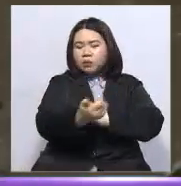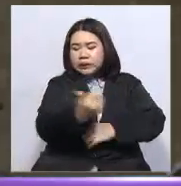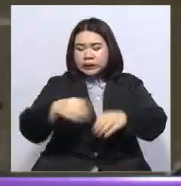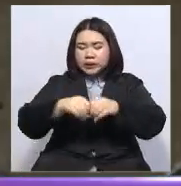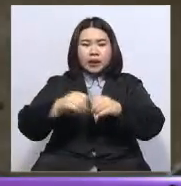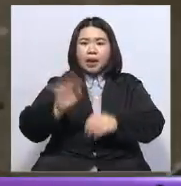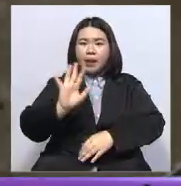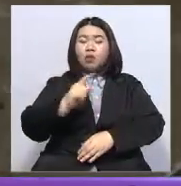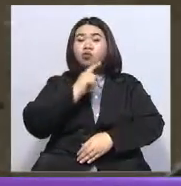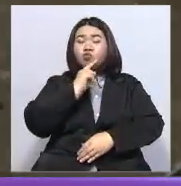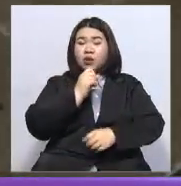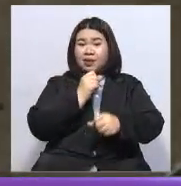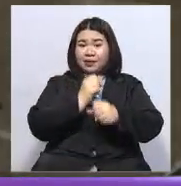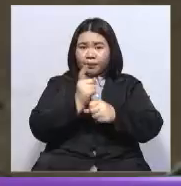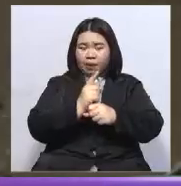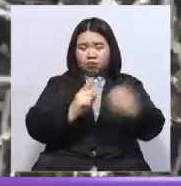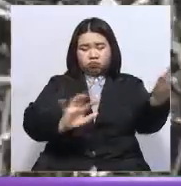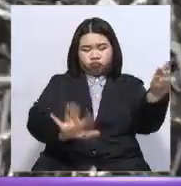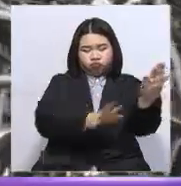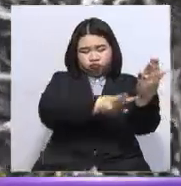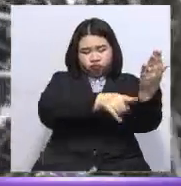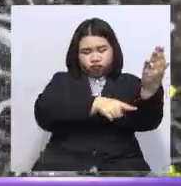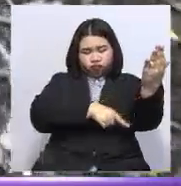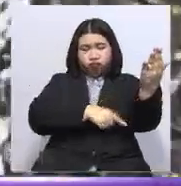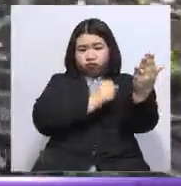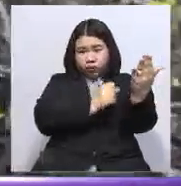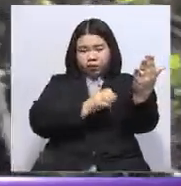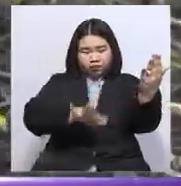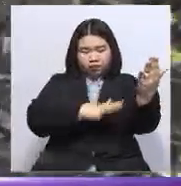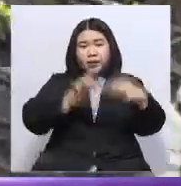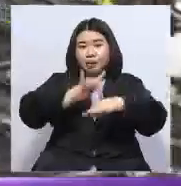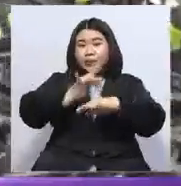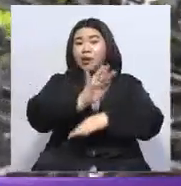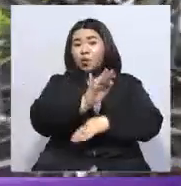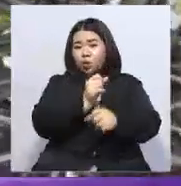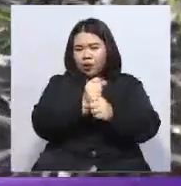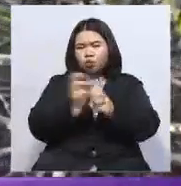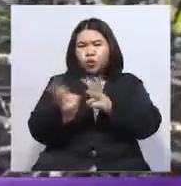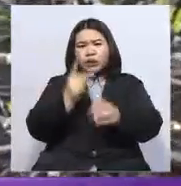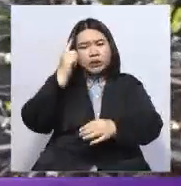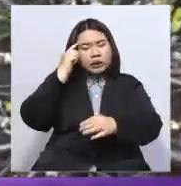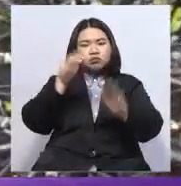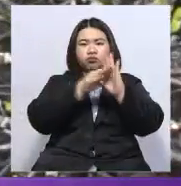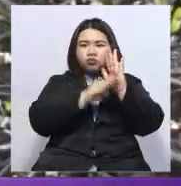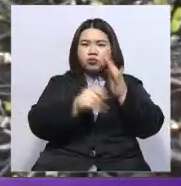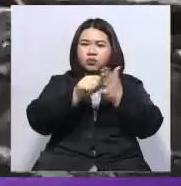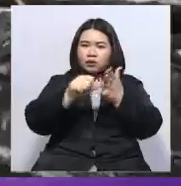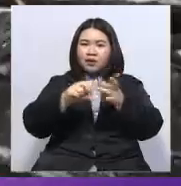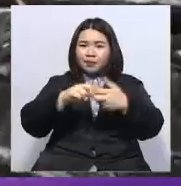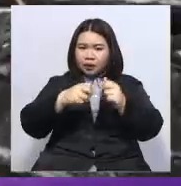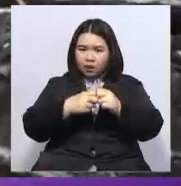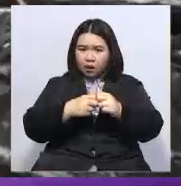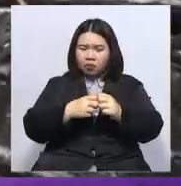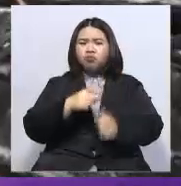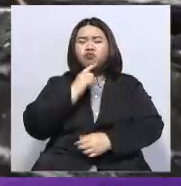างเคียงเช่นการปรับสมดุลชายฝั่งโดยธรรมชาติแนวทางการป้องกันปัญหาการกัดเซาะชายฝั่งแนวทางแก้ปัญหา